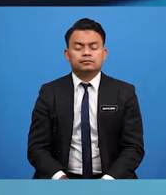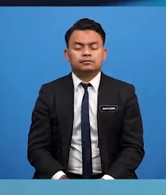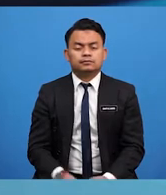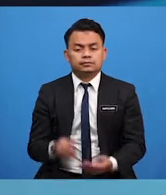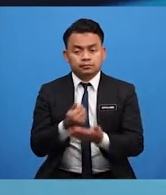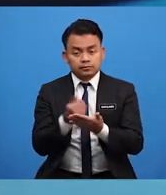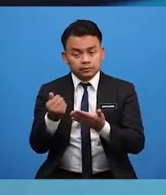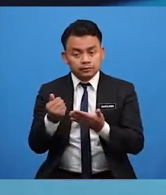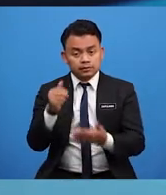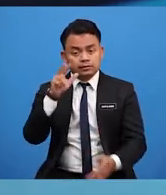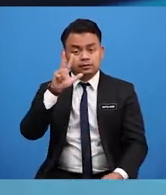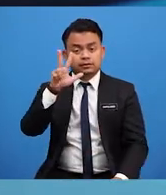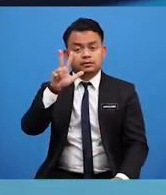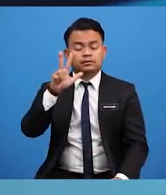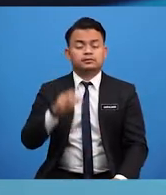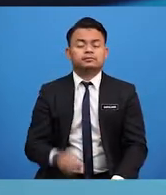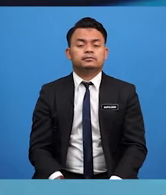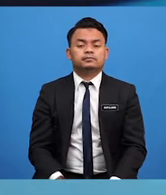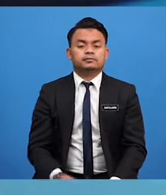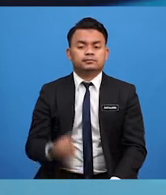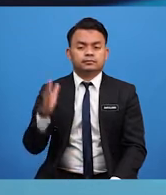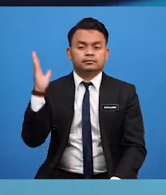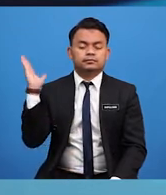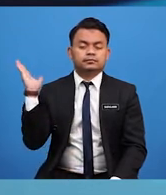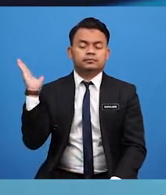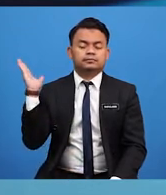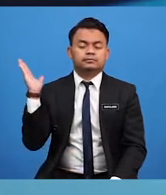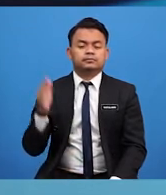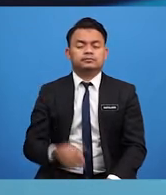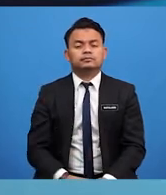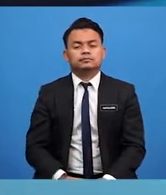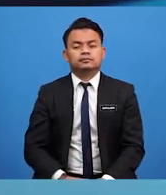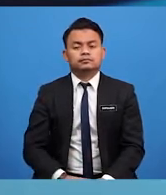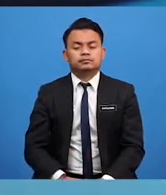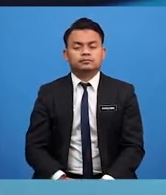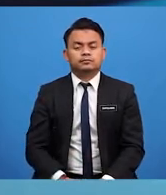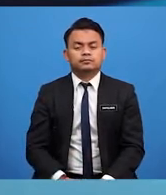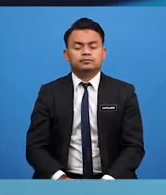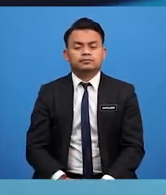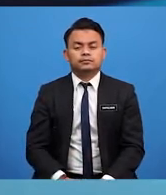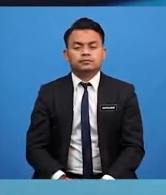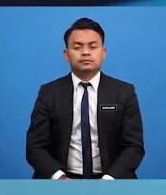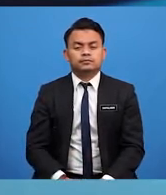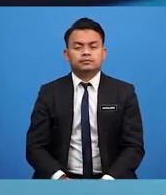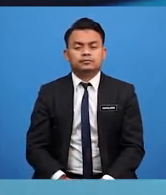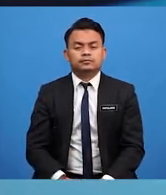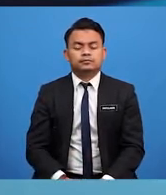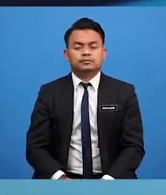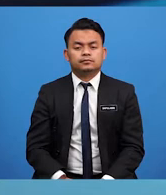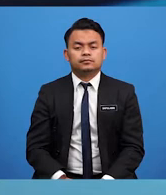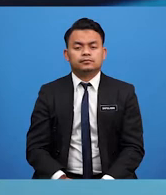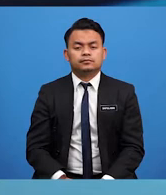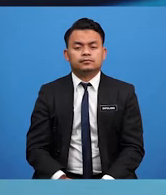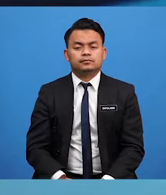Peralatan yang ketiga ialah jak penyukat. Jak penyukat digunakan untuk menyukat